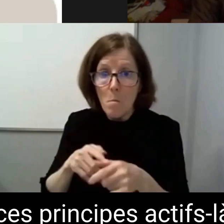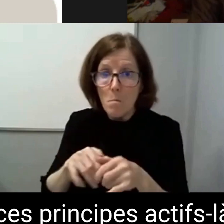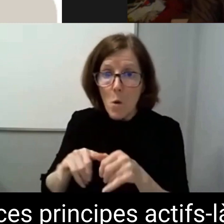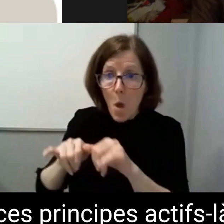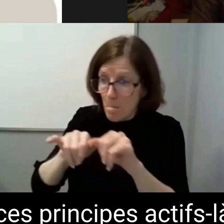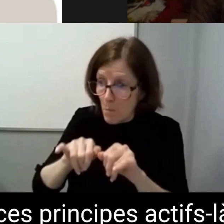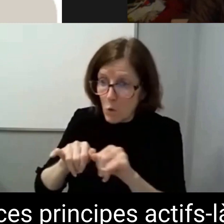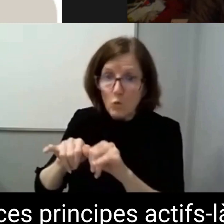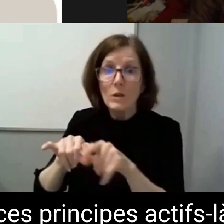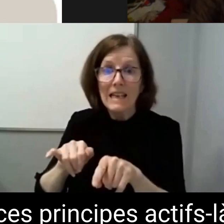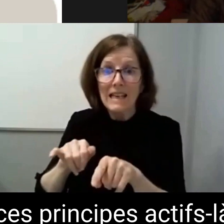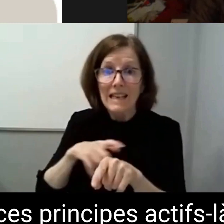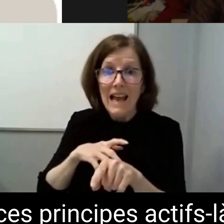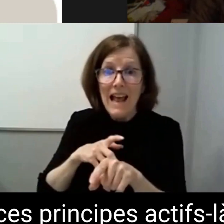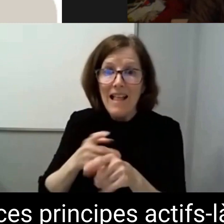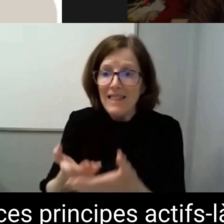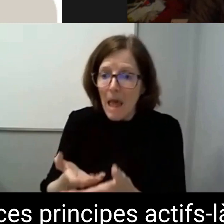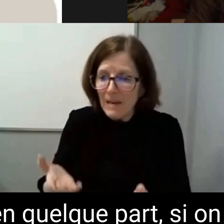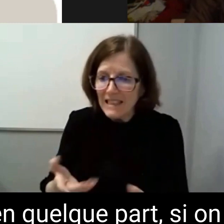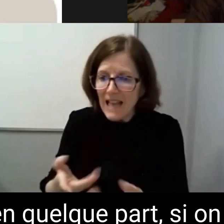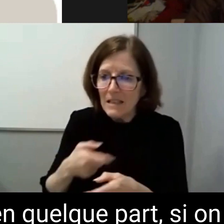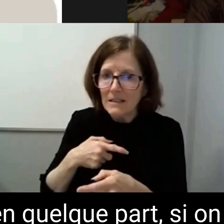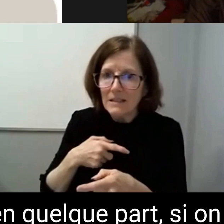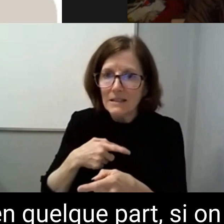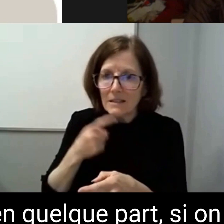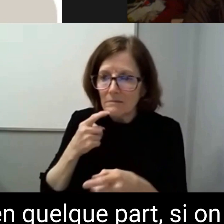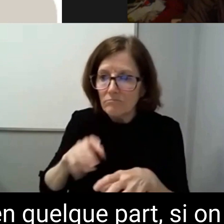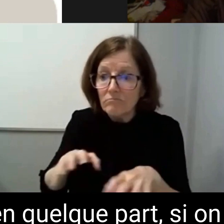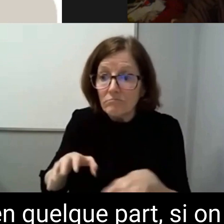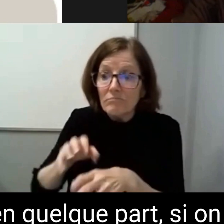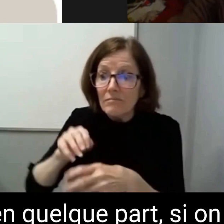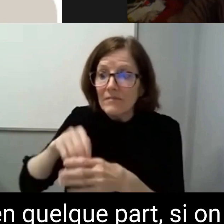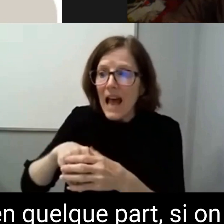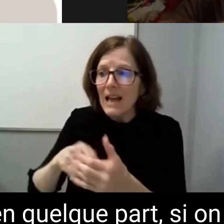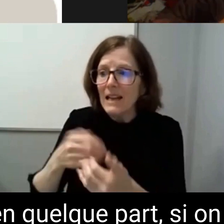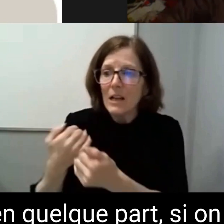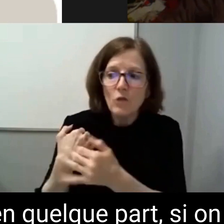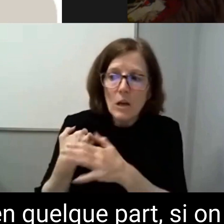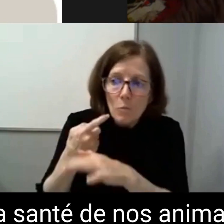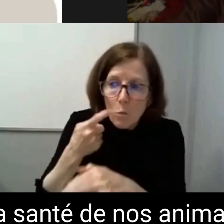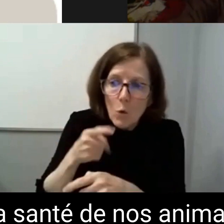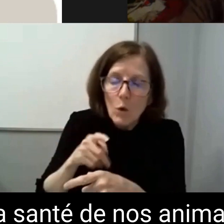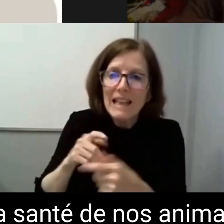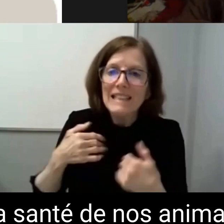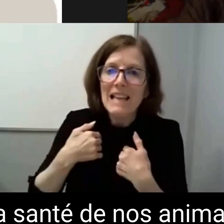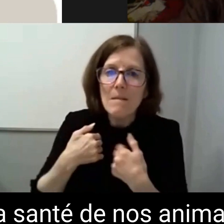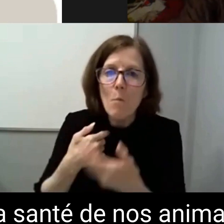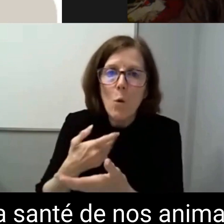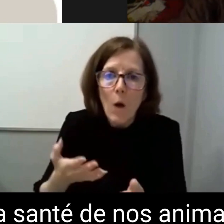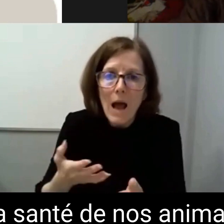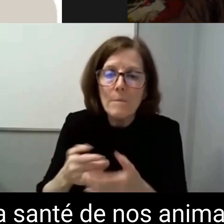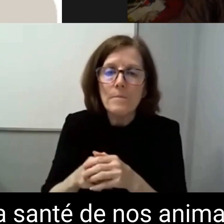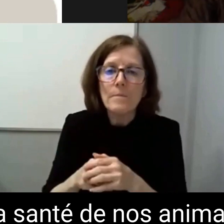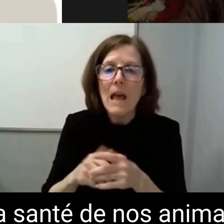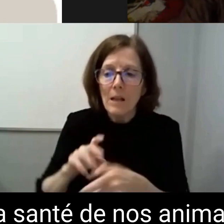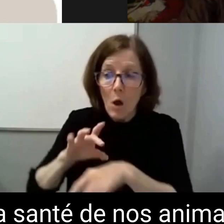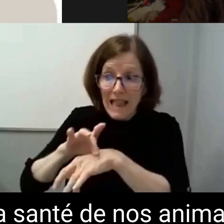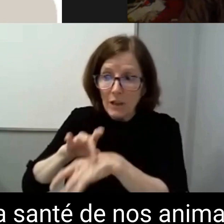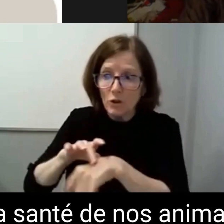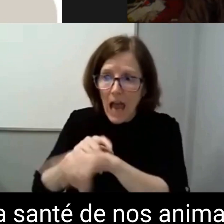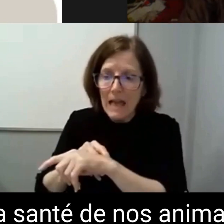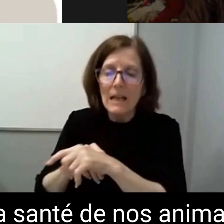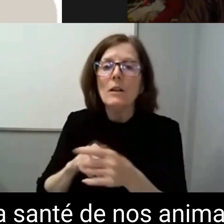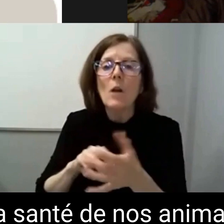ces principes actifs-là dans la chair des animaux. Donc, en quelque part, si on utilise notre culture pour augmenter